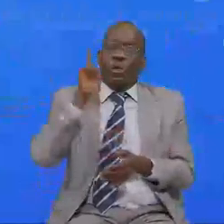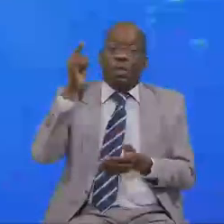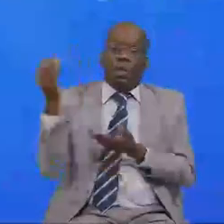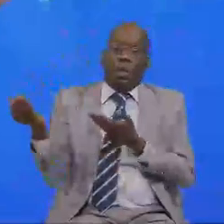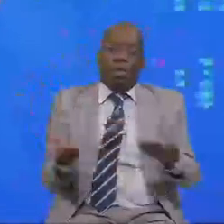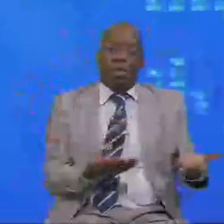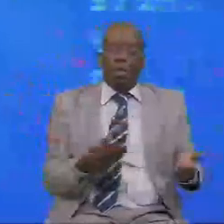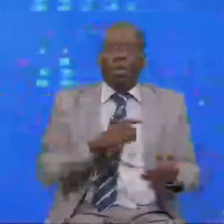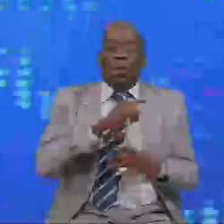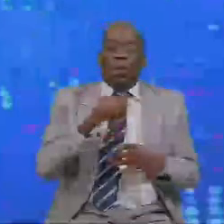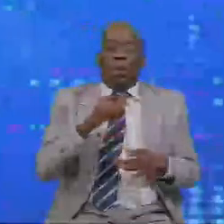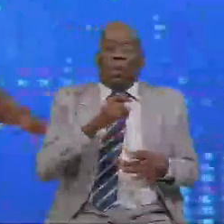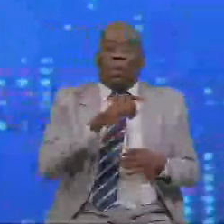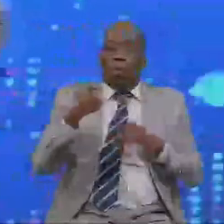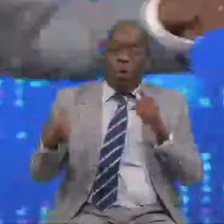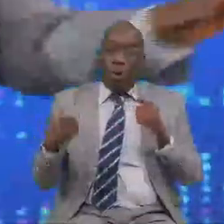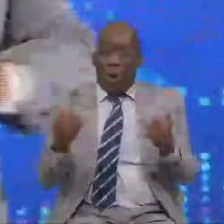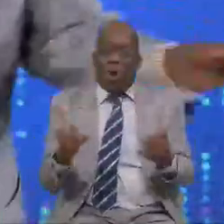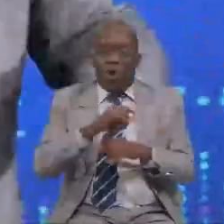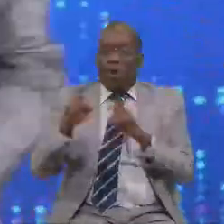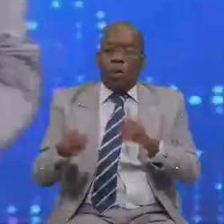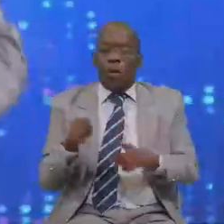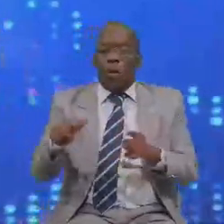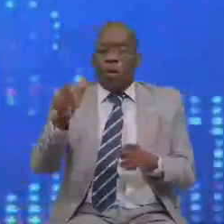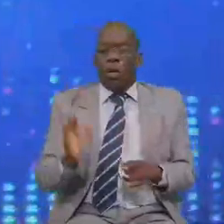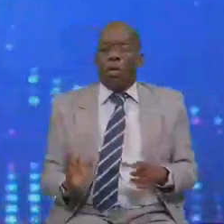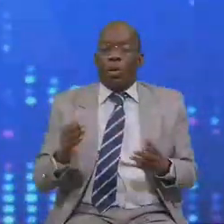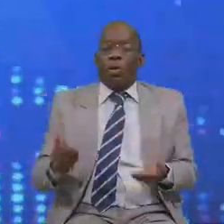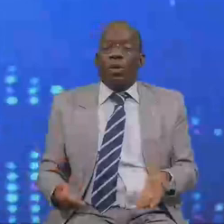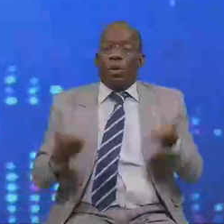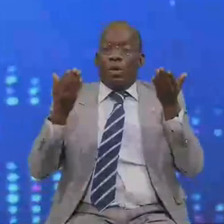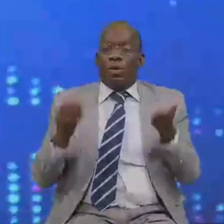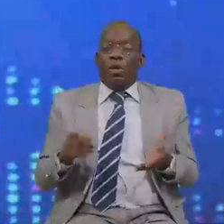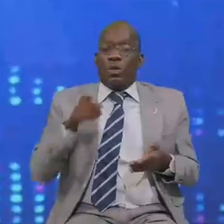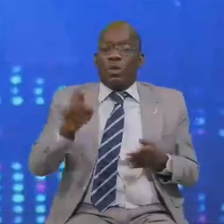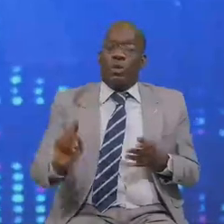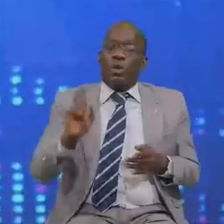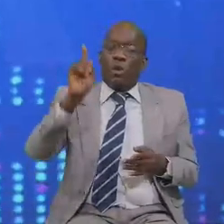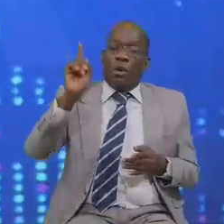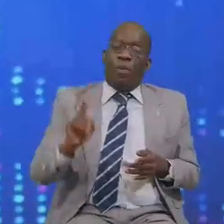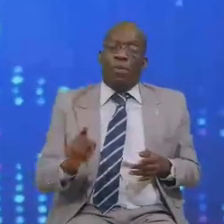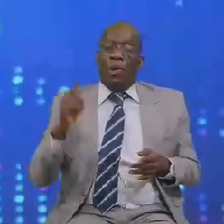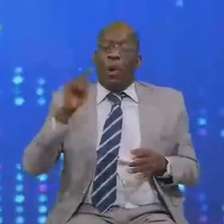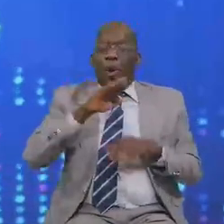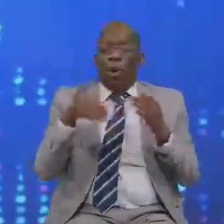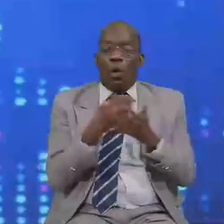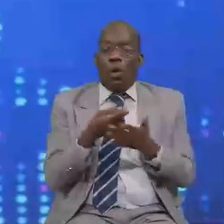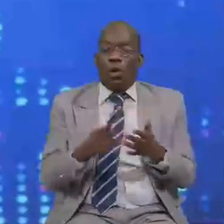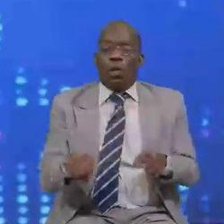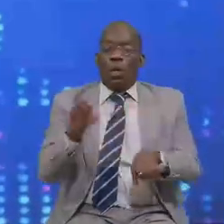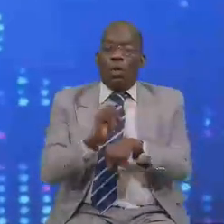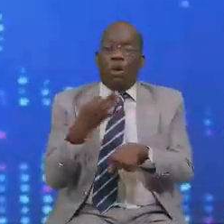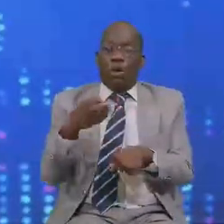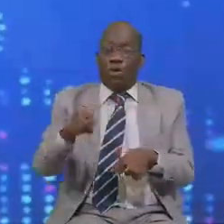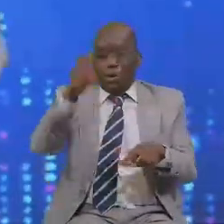Dieu te suscite toutes ces œuvres du diable, c'est pour cela que le Fils